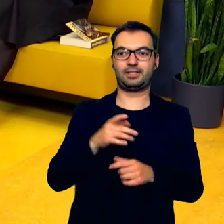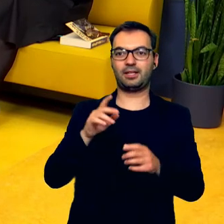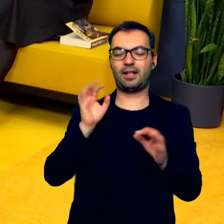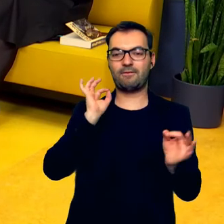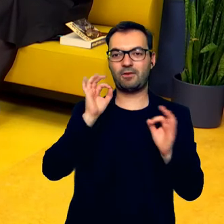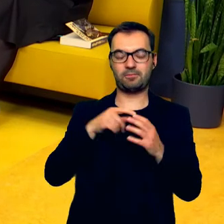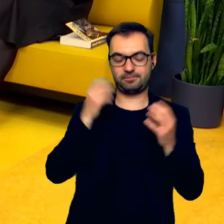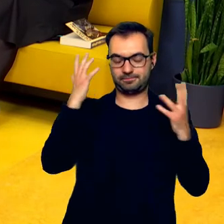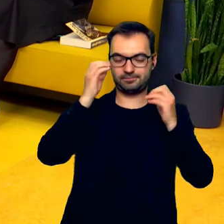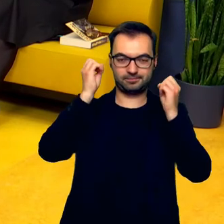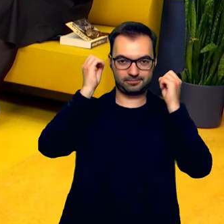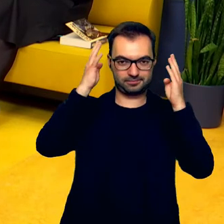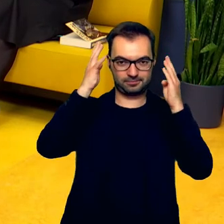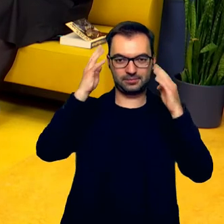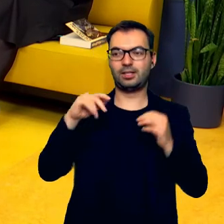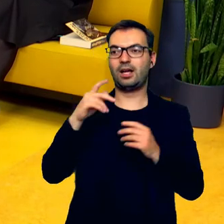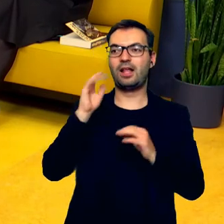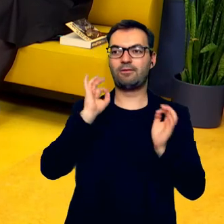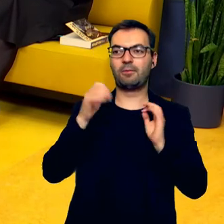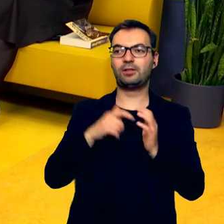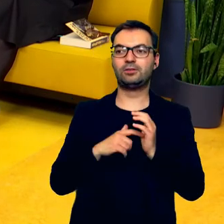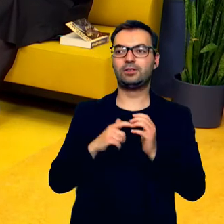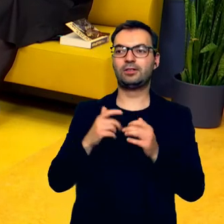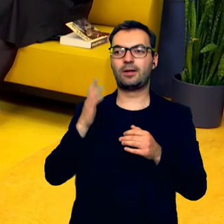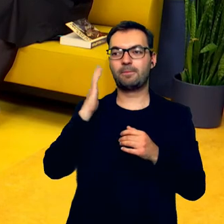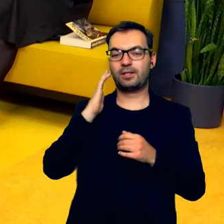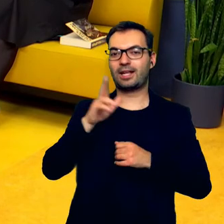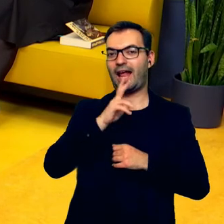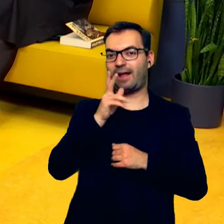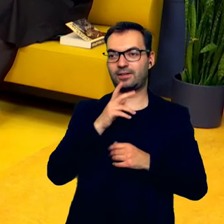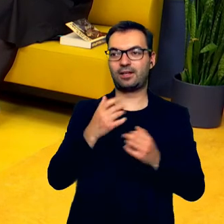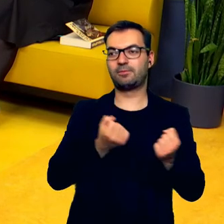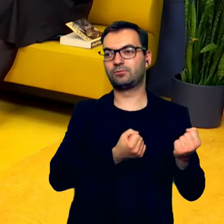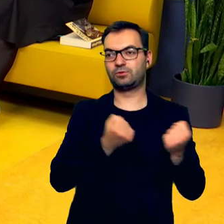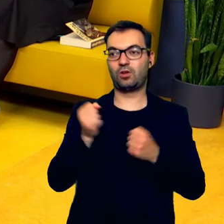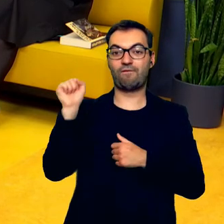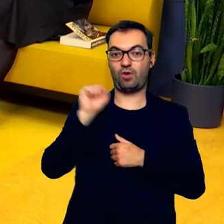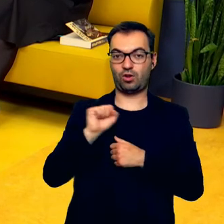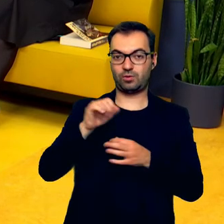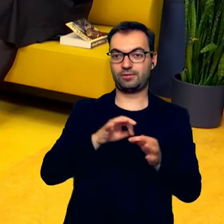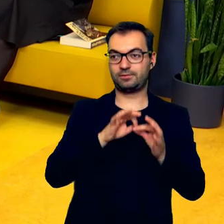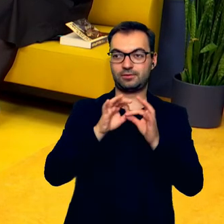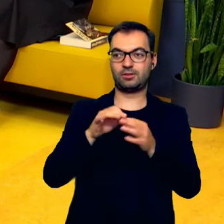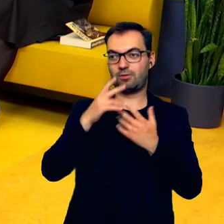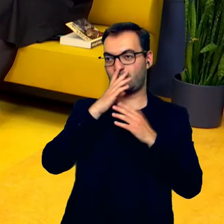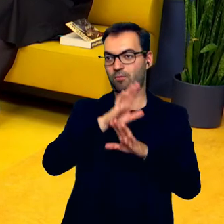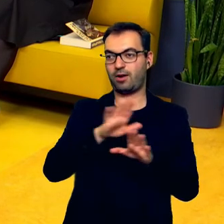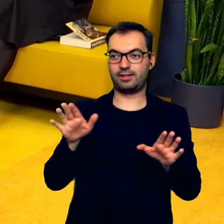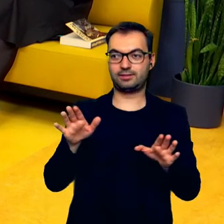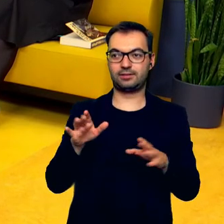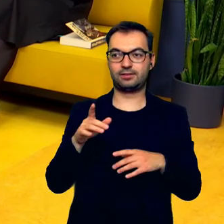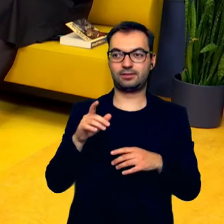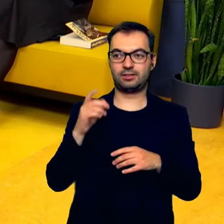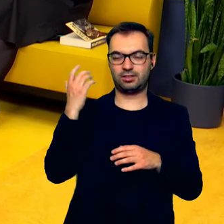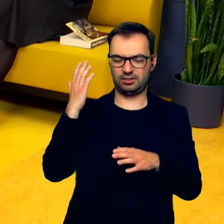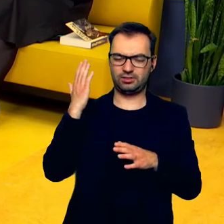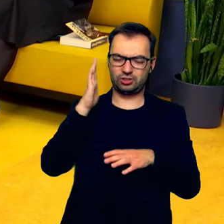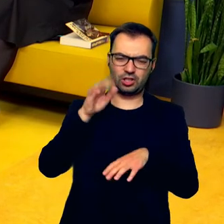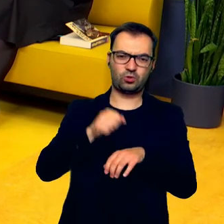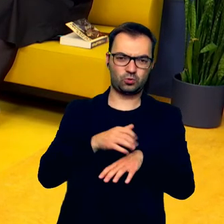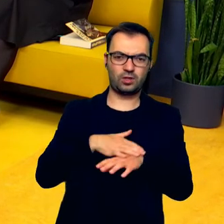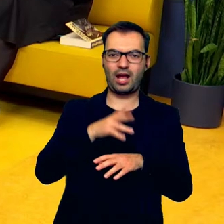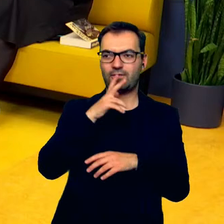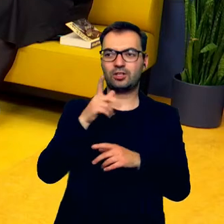informacja, którą czytałem bardzo dawno temu, o tym, że mieszkańców Afryki przywożono do Wrocławia i pokazywano, czarnoskórych